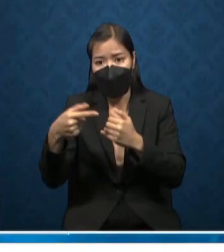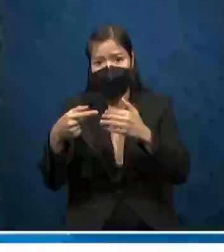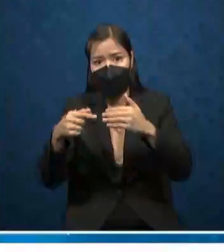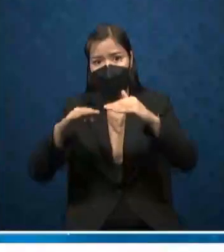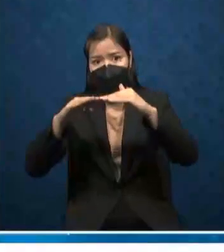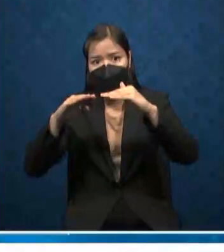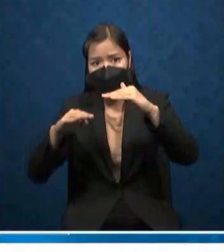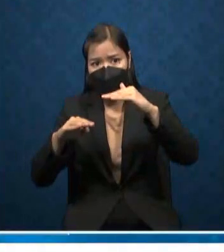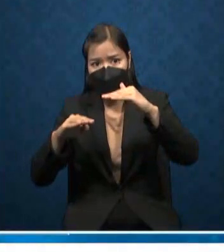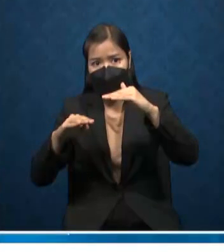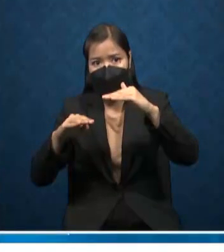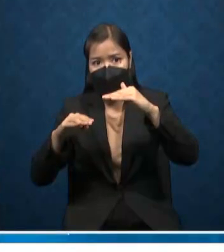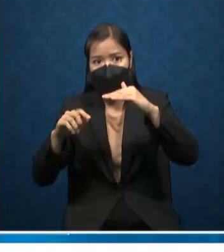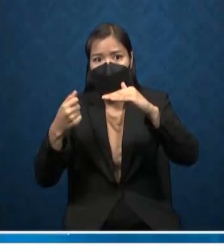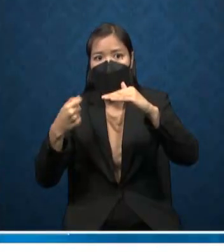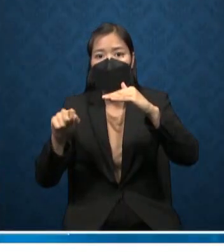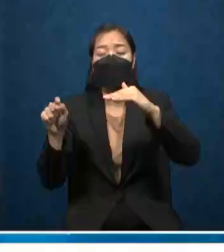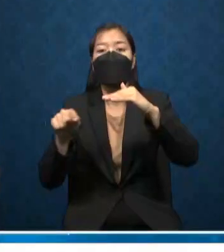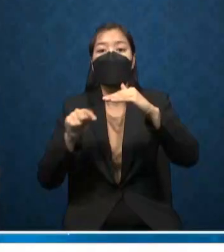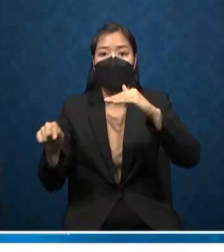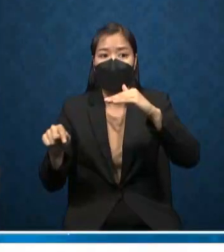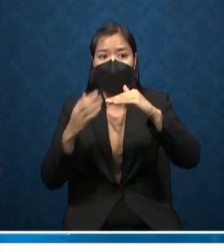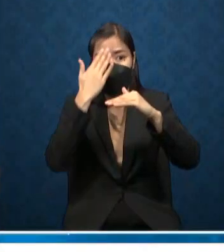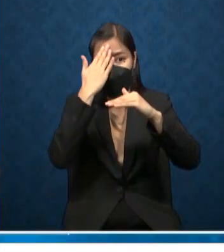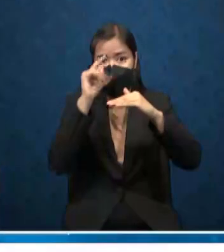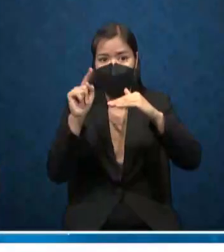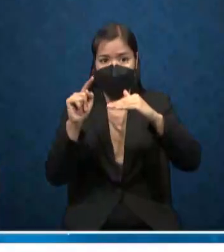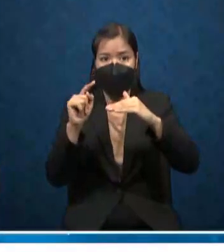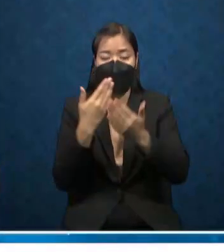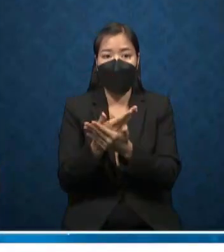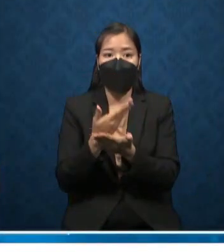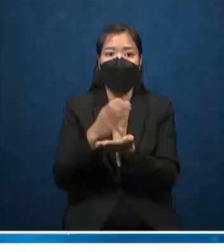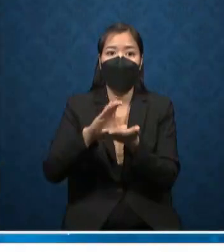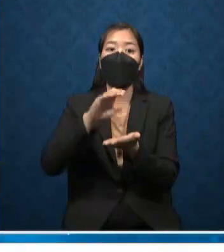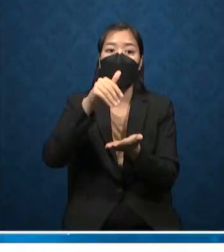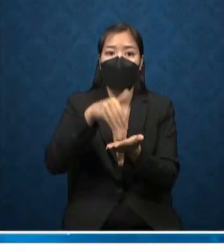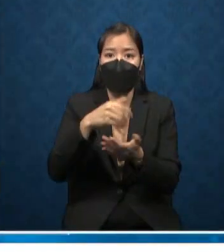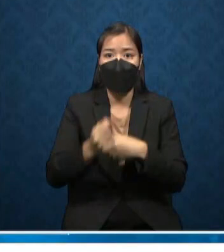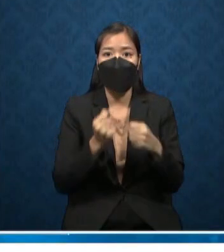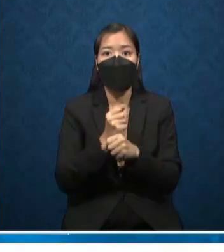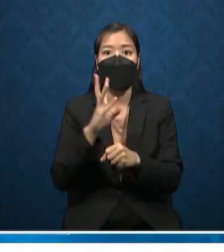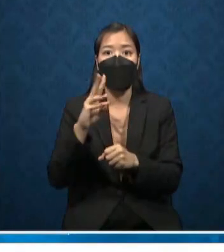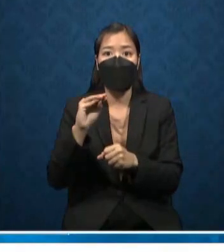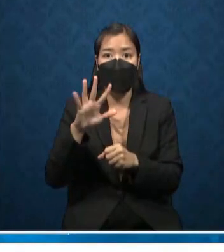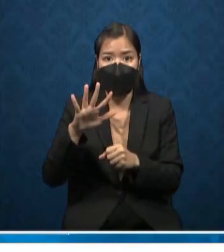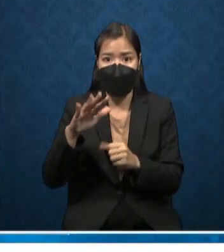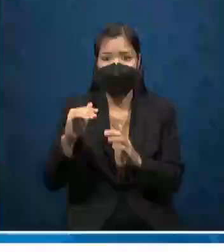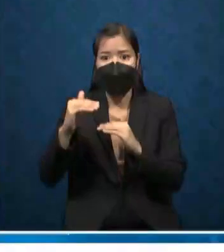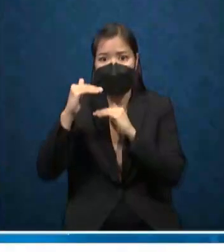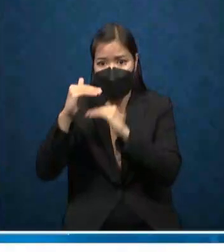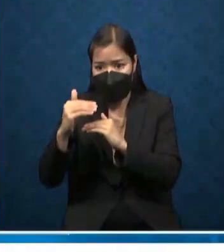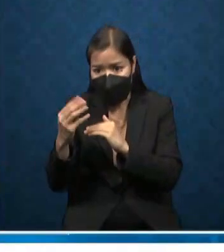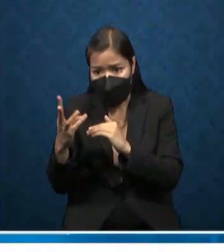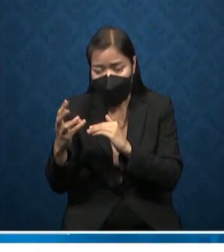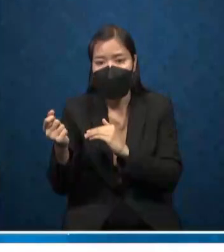ครับอย่างที่ผมกราบเรียนเพราะว่าตัวงบกลางในปี65เนี่ยมันน้อยกว่าปี64ถึง 10,000 ล้